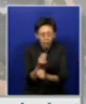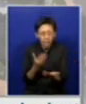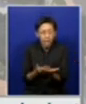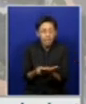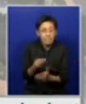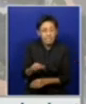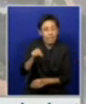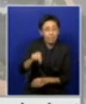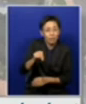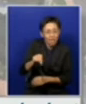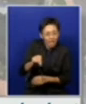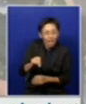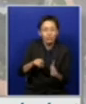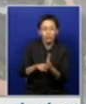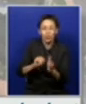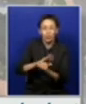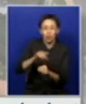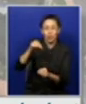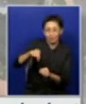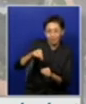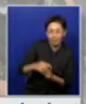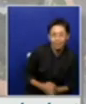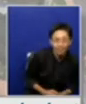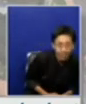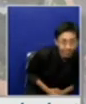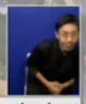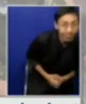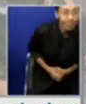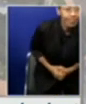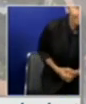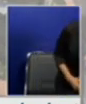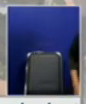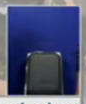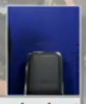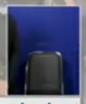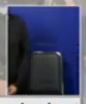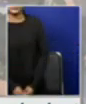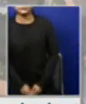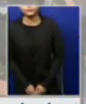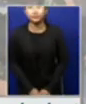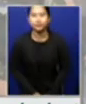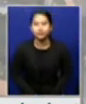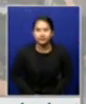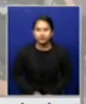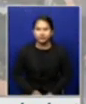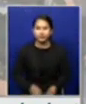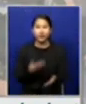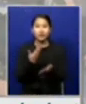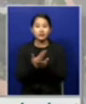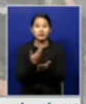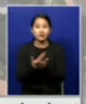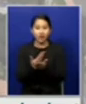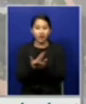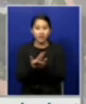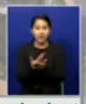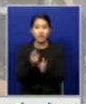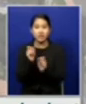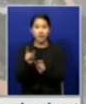นะครับในช่วงโควิดเราจ้างคนให้หยุดงานค่าจ้างคนที่หยุดงานเนี่ย 5,000 บาท